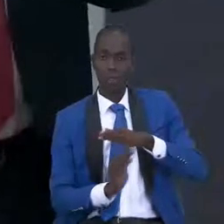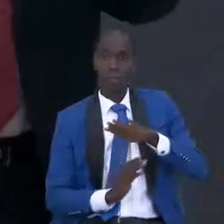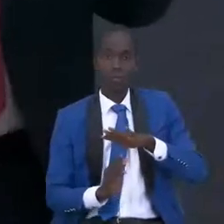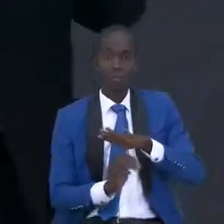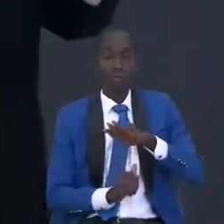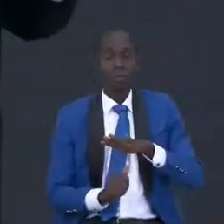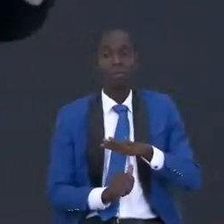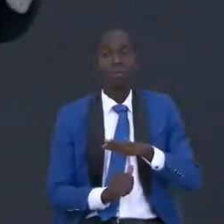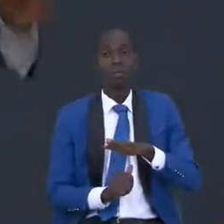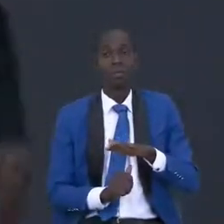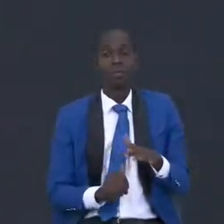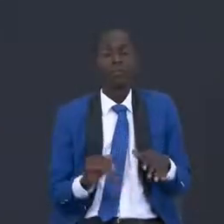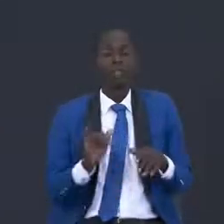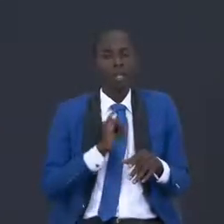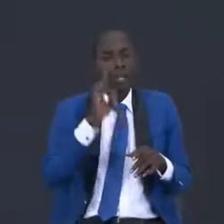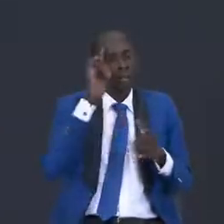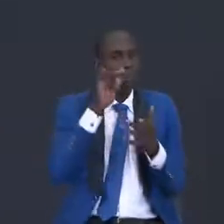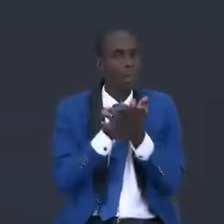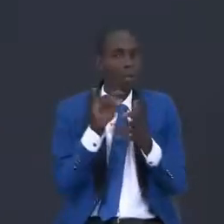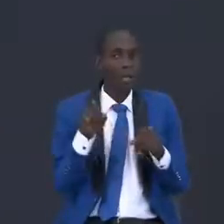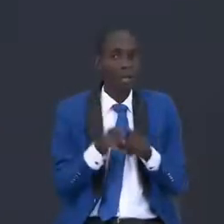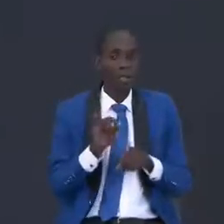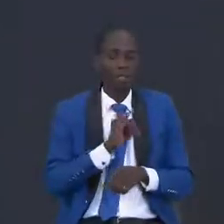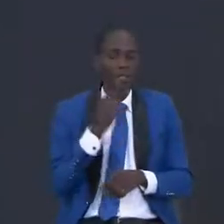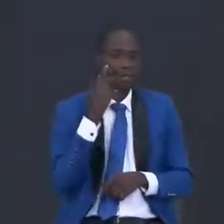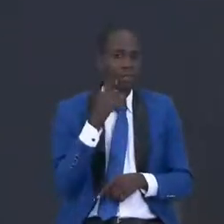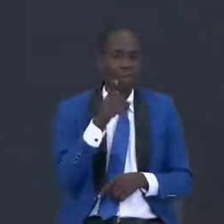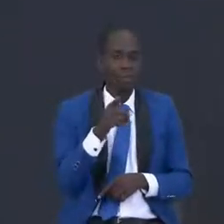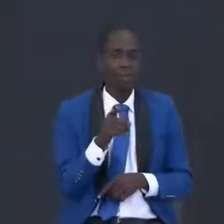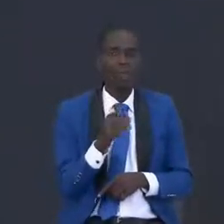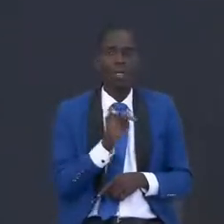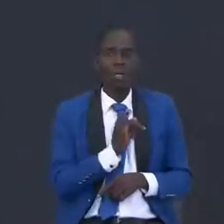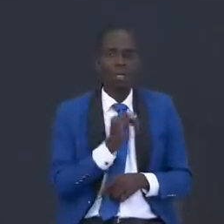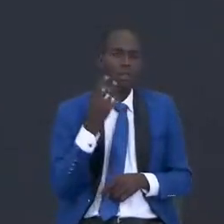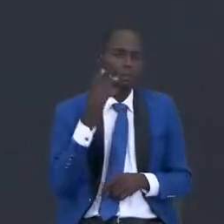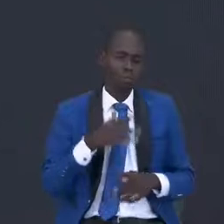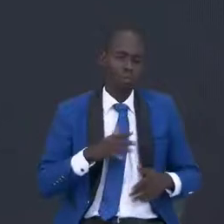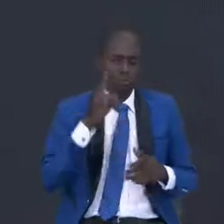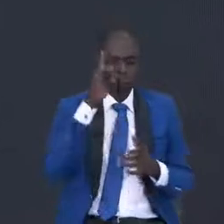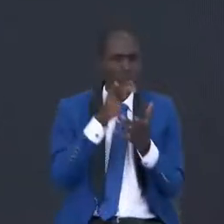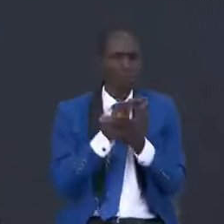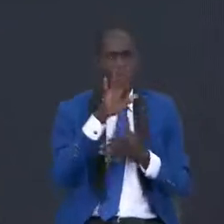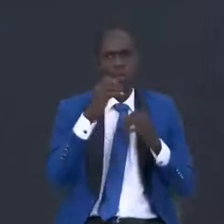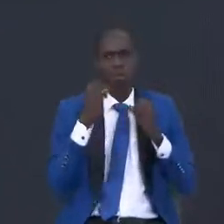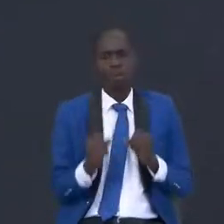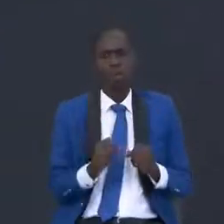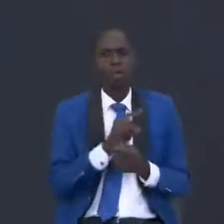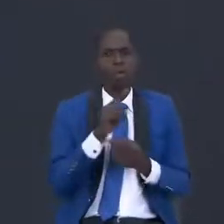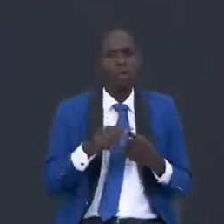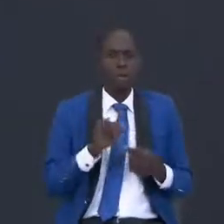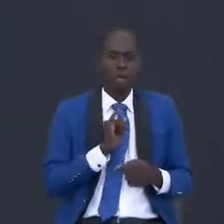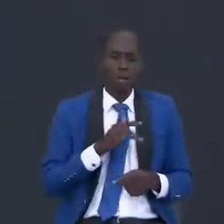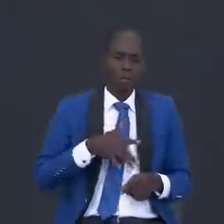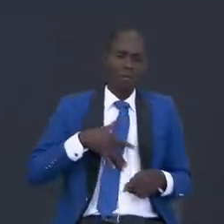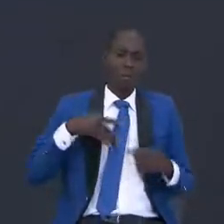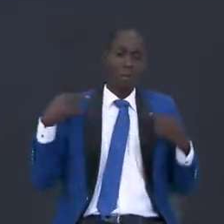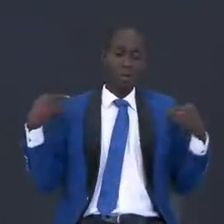crois comme je te vois. Je crois à ta puissance. Quand je sens la douleur,